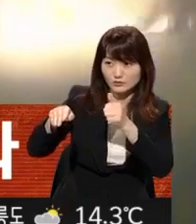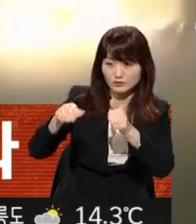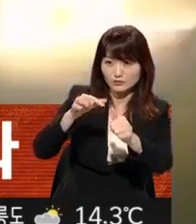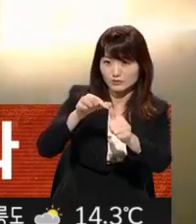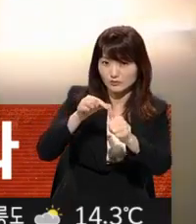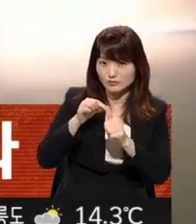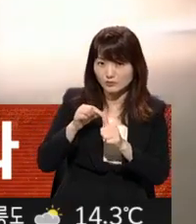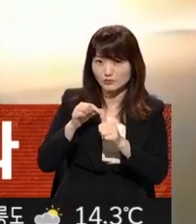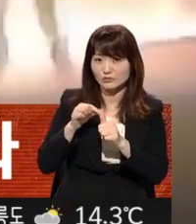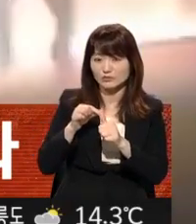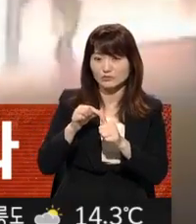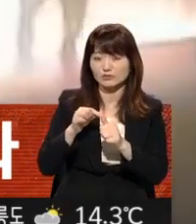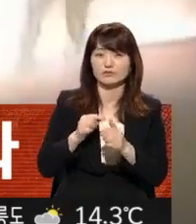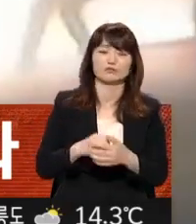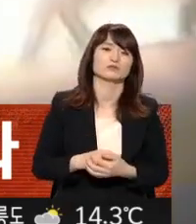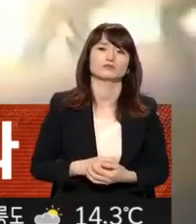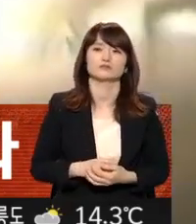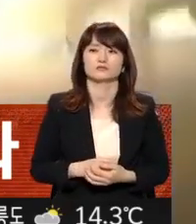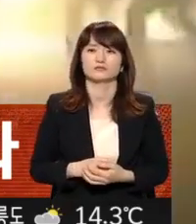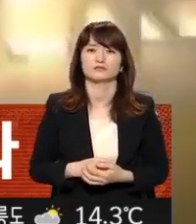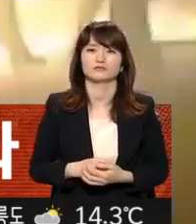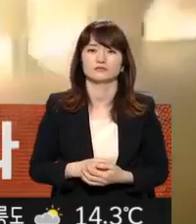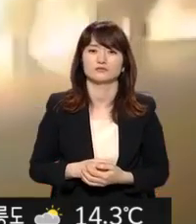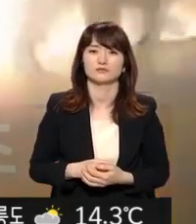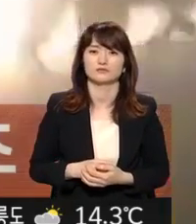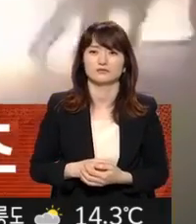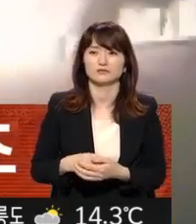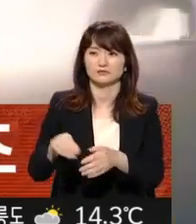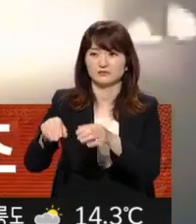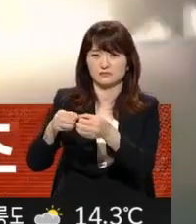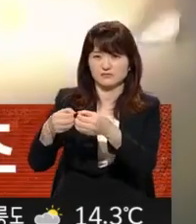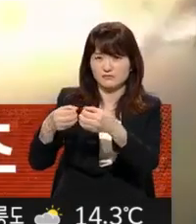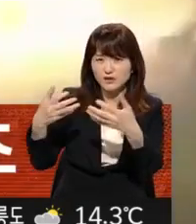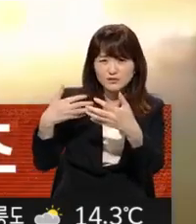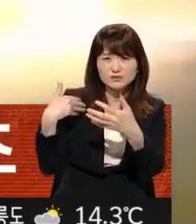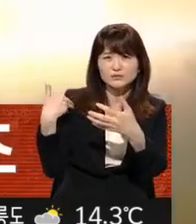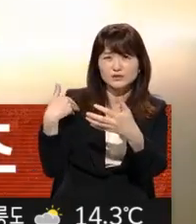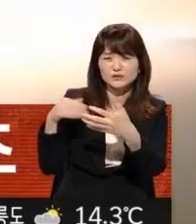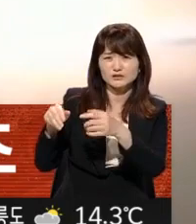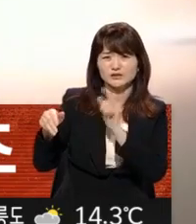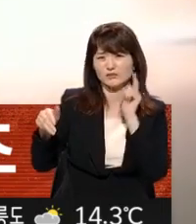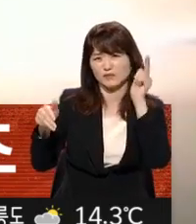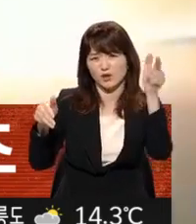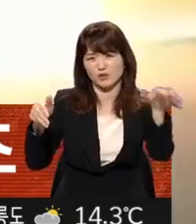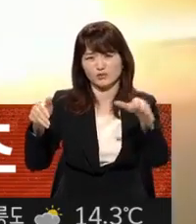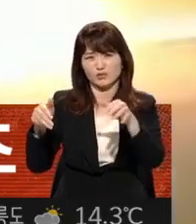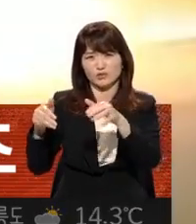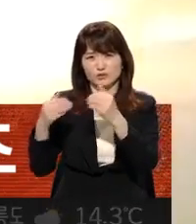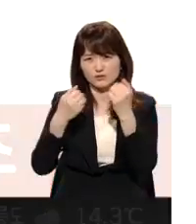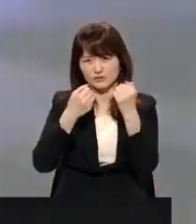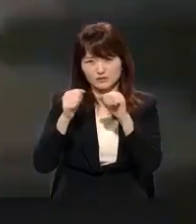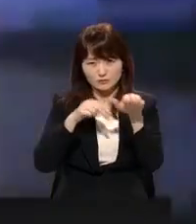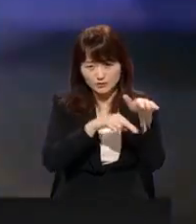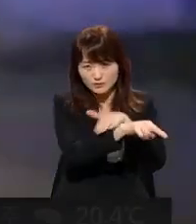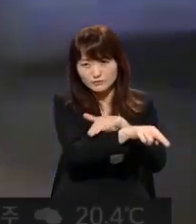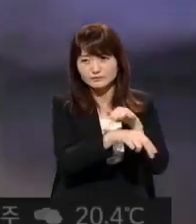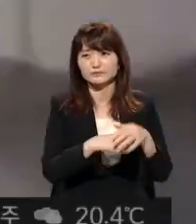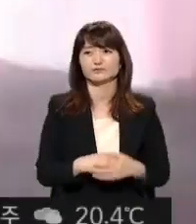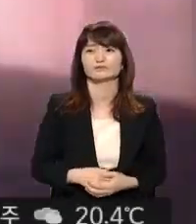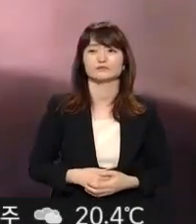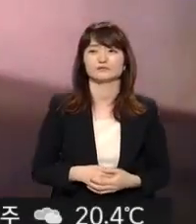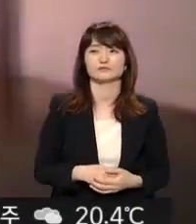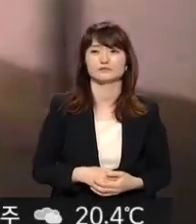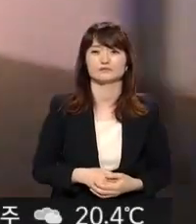뭐야 이거? 이 구조자는 운전자의 옷을 당겨서 언제 터질지 모르는 차에서 최대한 멀리 대피시켰습니다. 야, 그래도 운전이